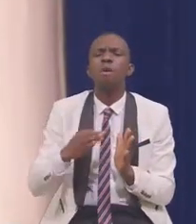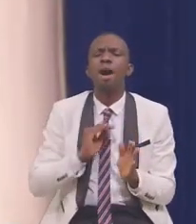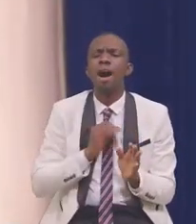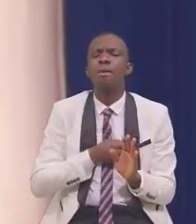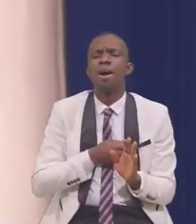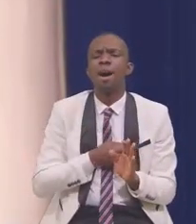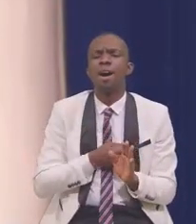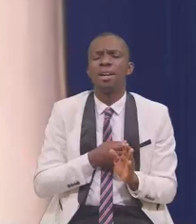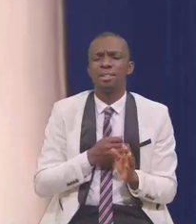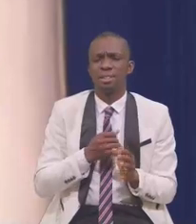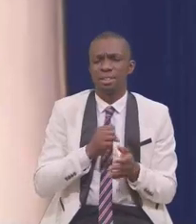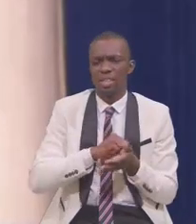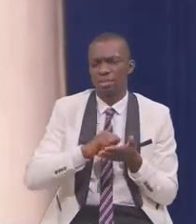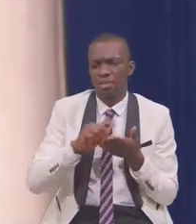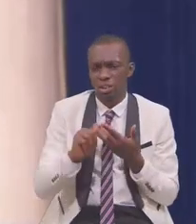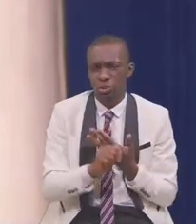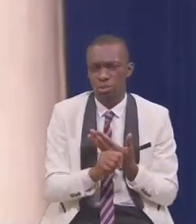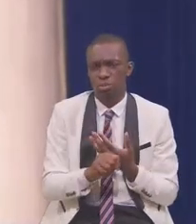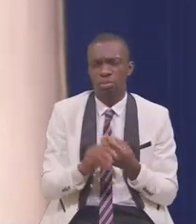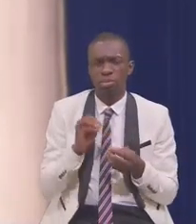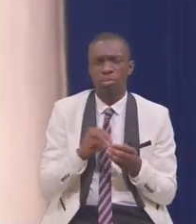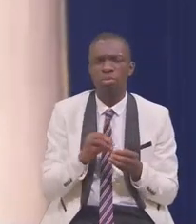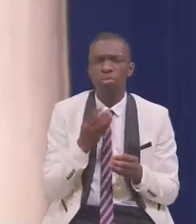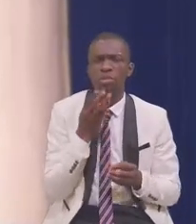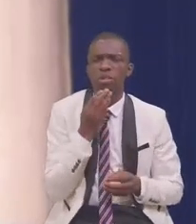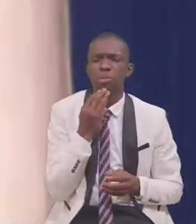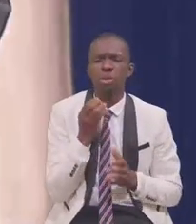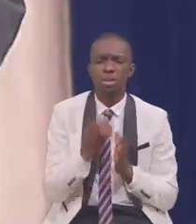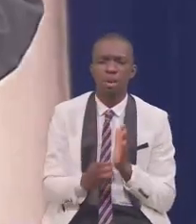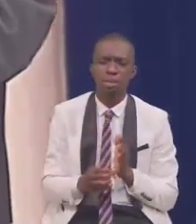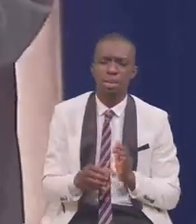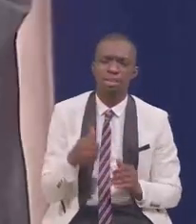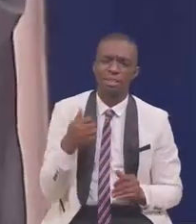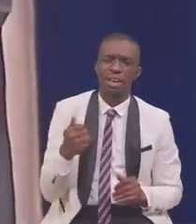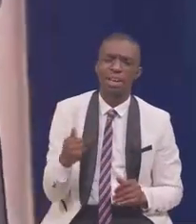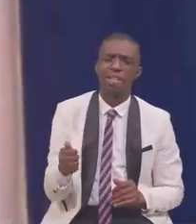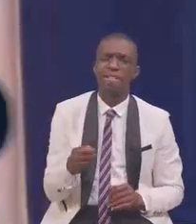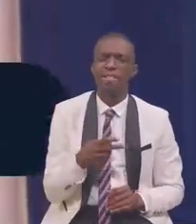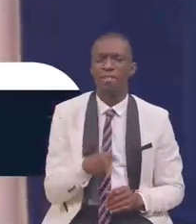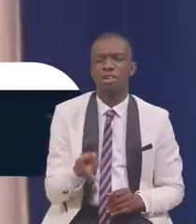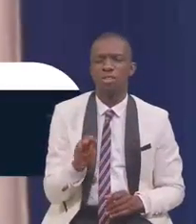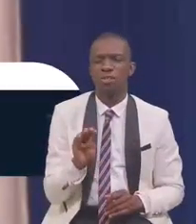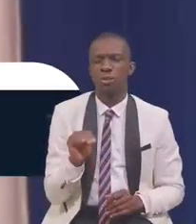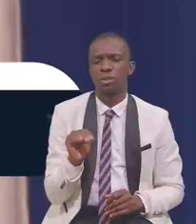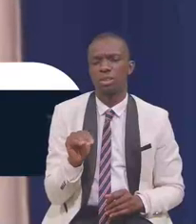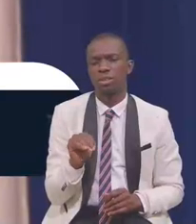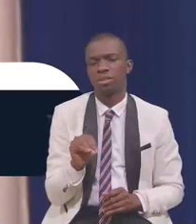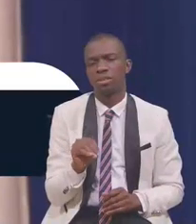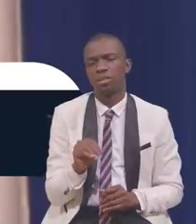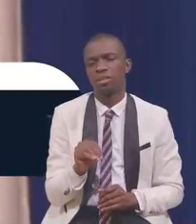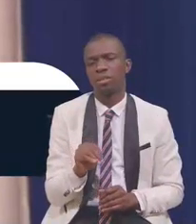sanctification. Hébreux chapitre 10. Verset 14, Hébreux 10,